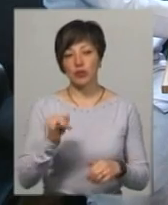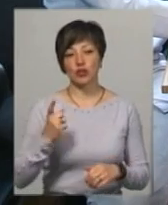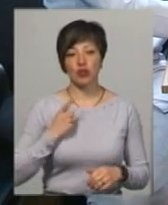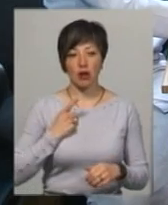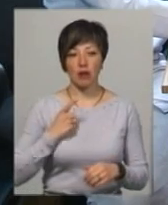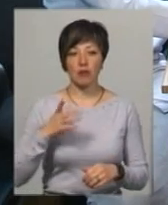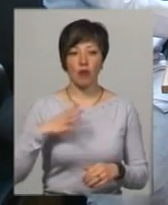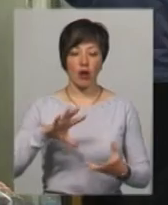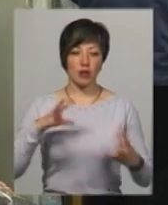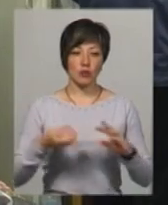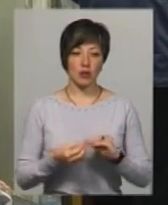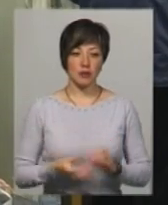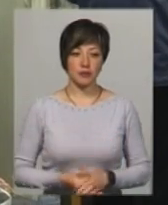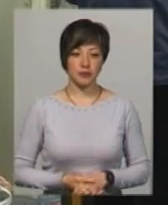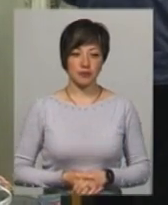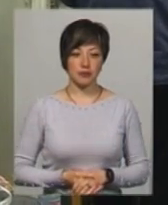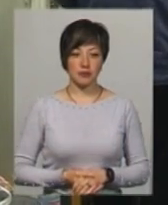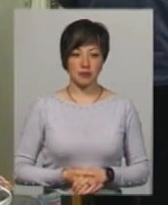чекаємо, поки результати.